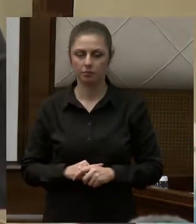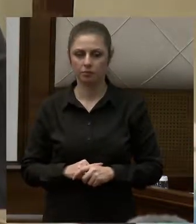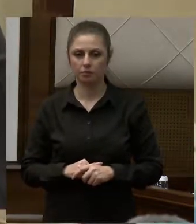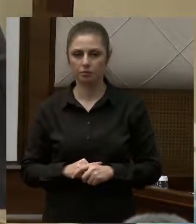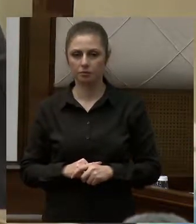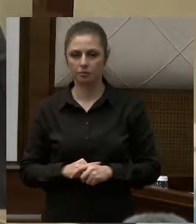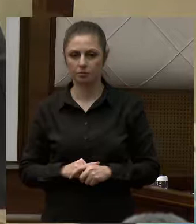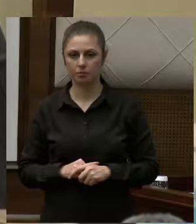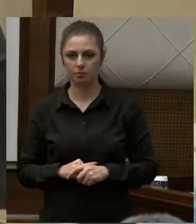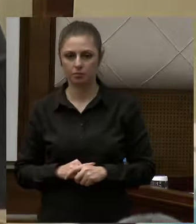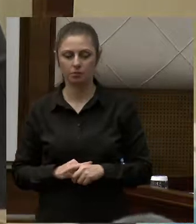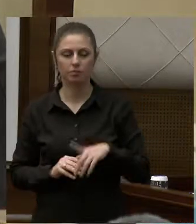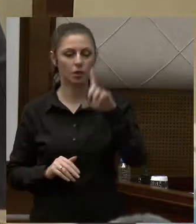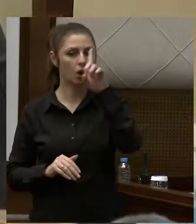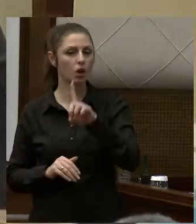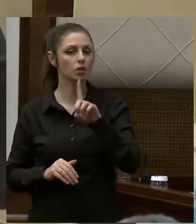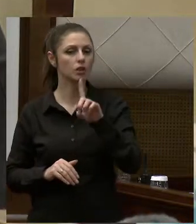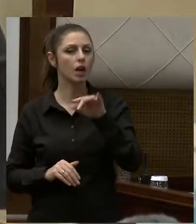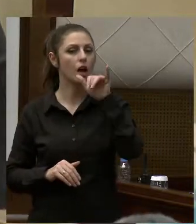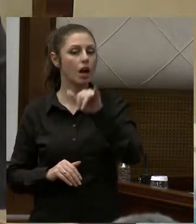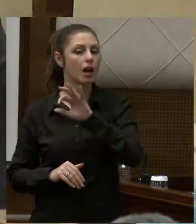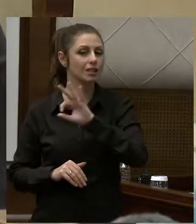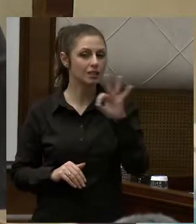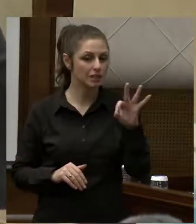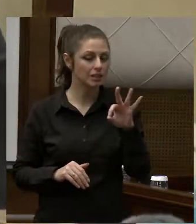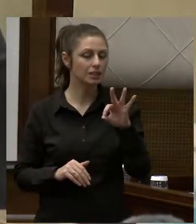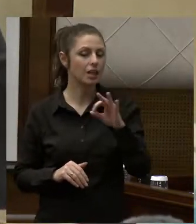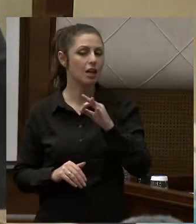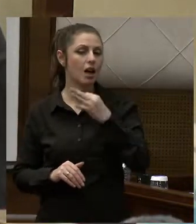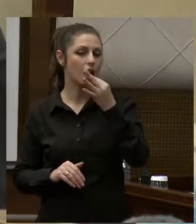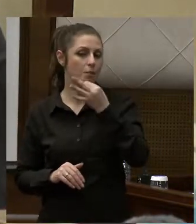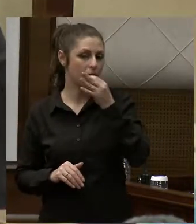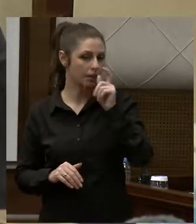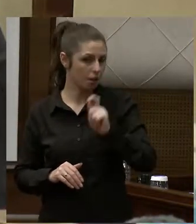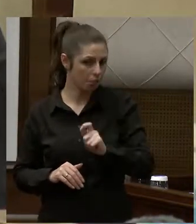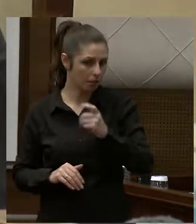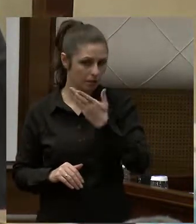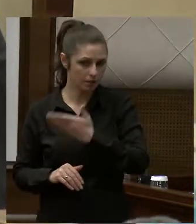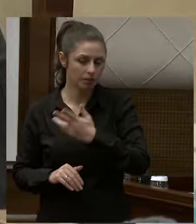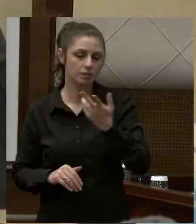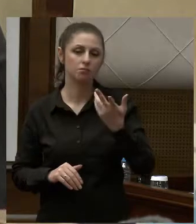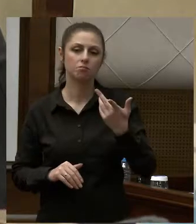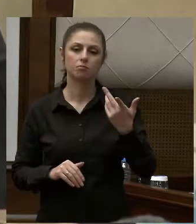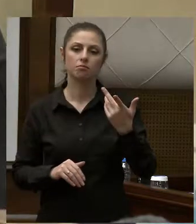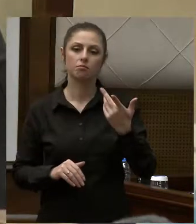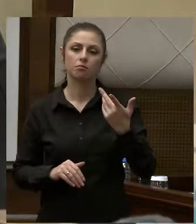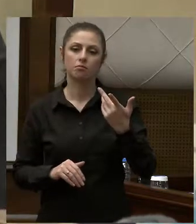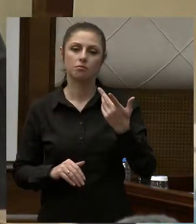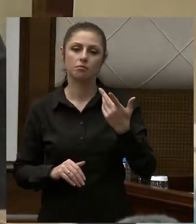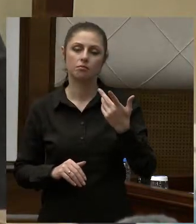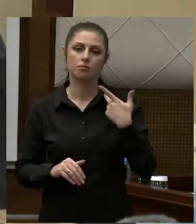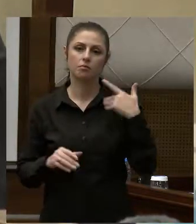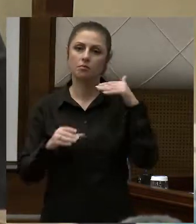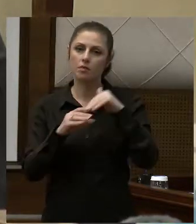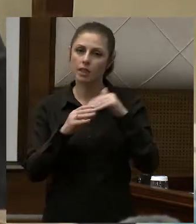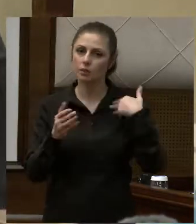Öncelikle haksız ve yanlı haber yapanları ve Sayın Cumhurbaşkanımızla, Başbakanımızla, Belediye Başkanlarımızdaki keza meclis